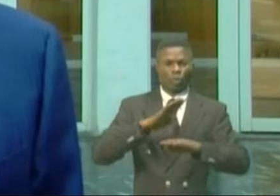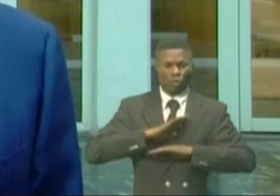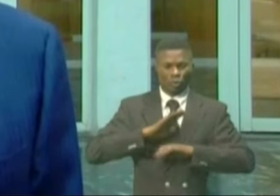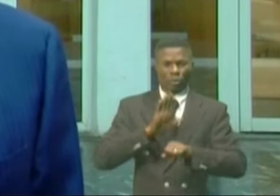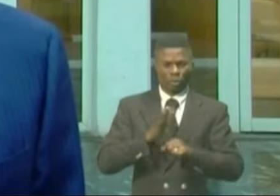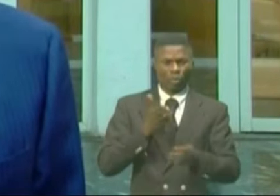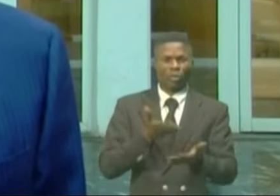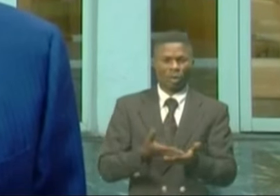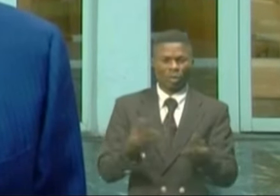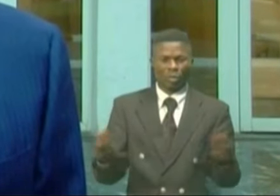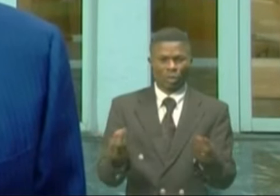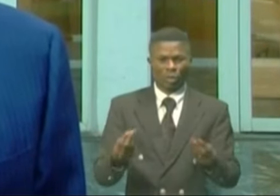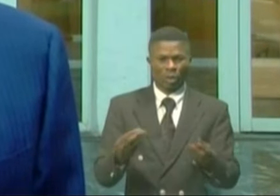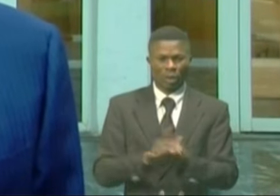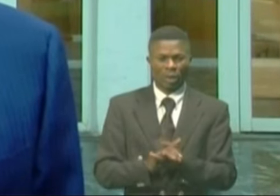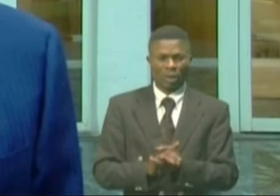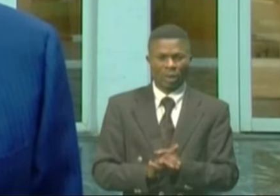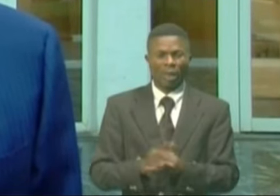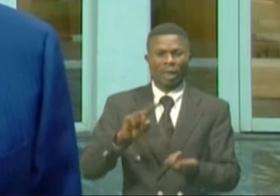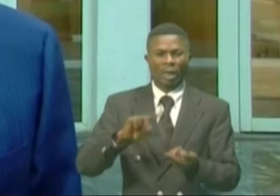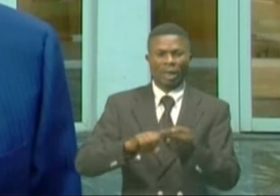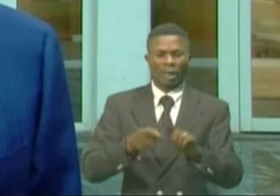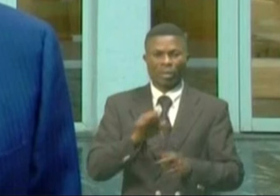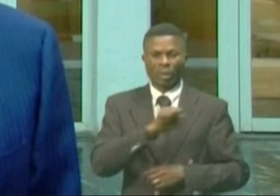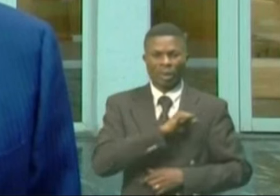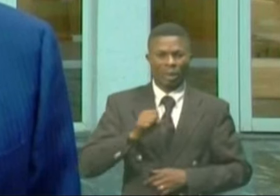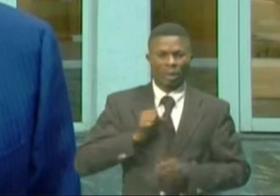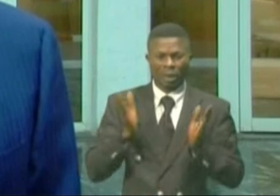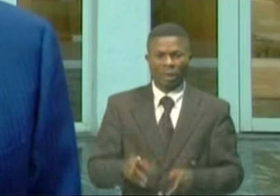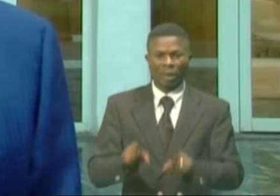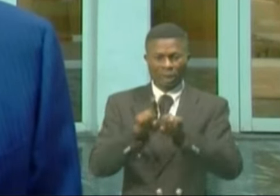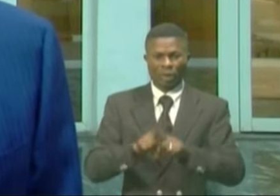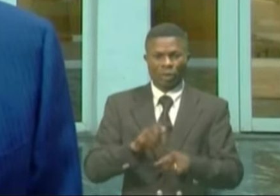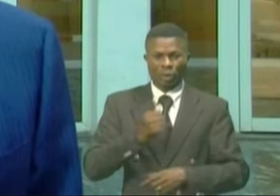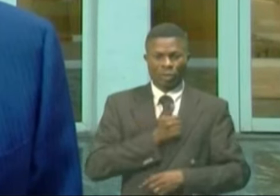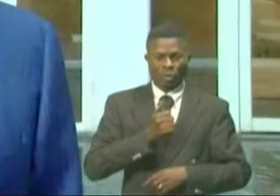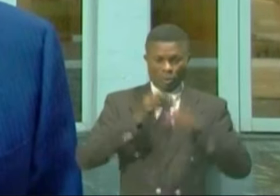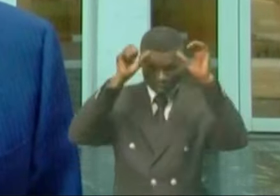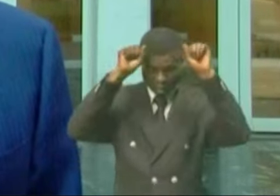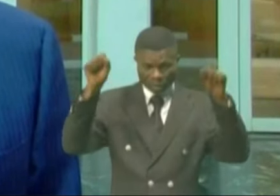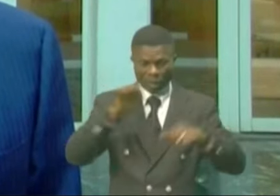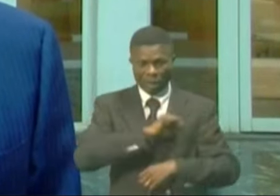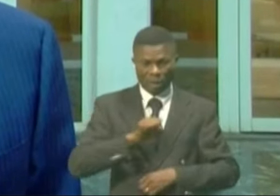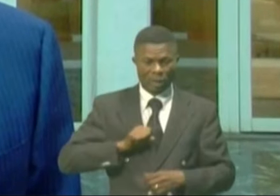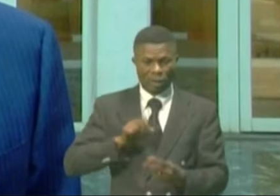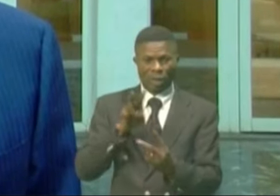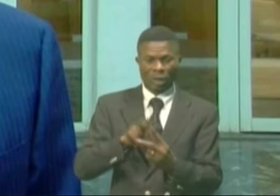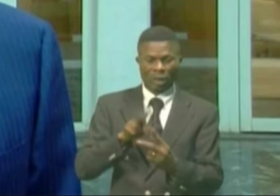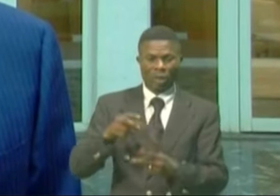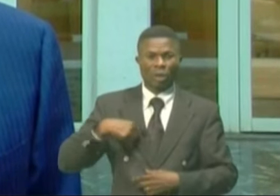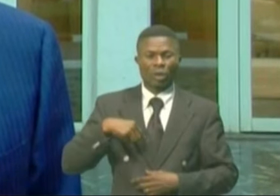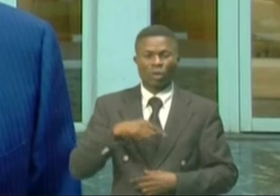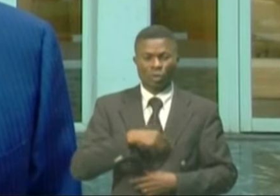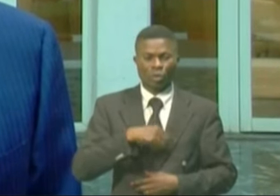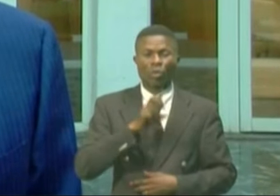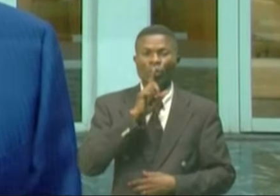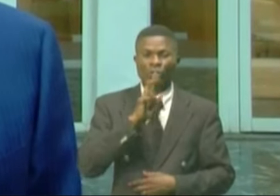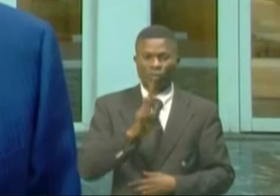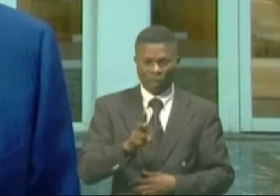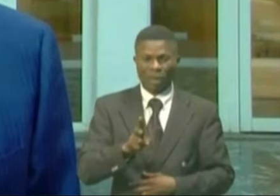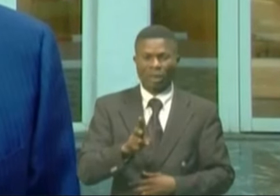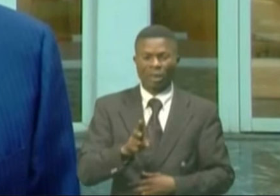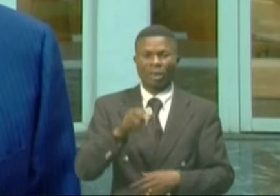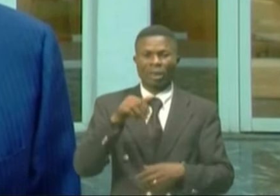que mes collègues sénateurs et moi-même, et nous sommes réellement